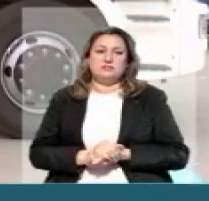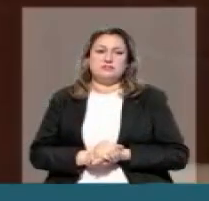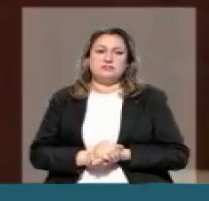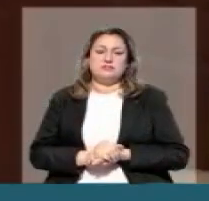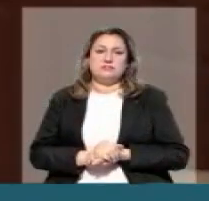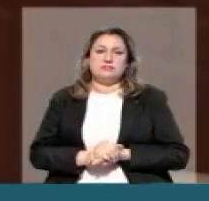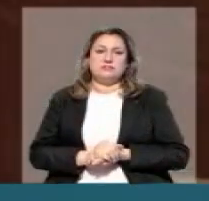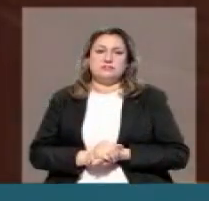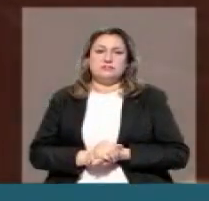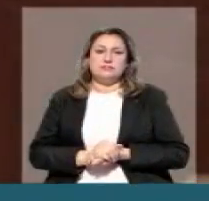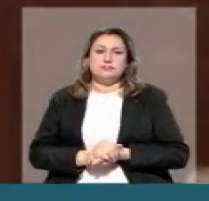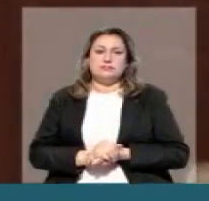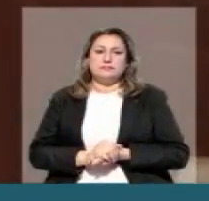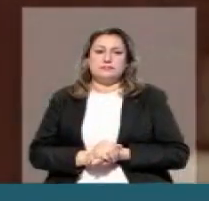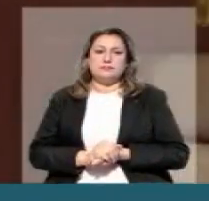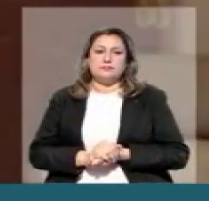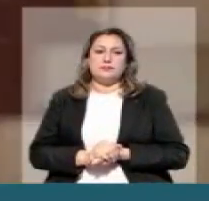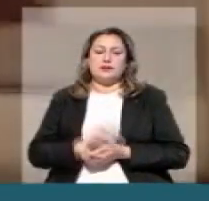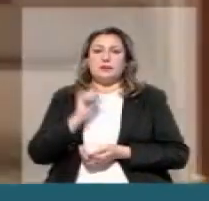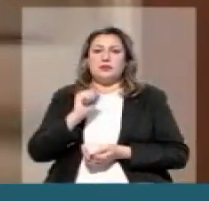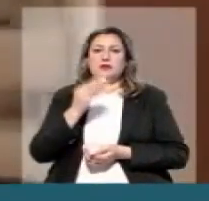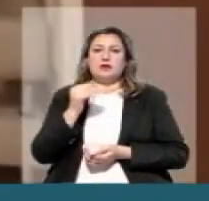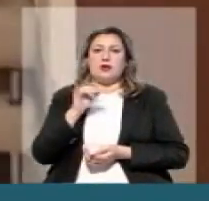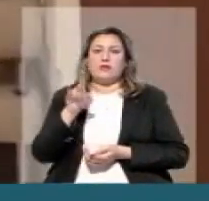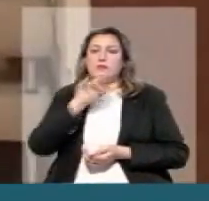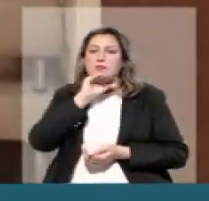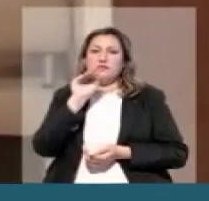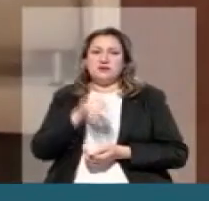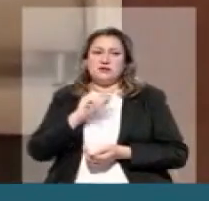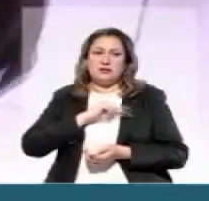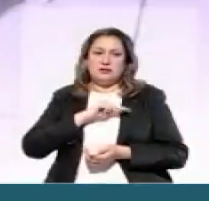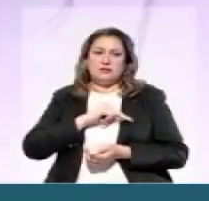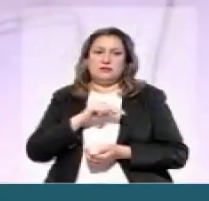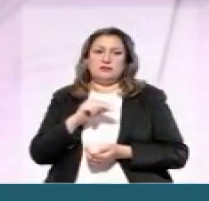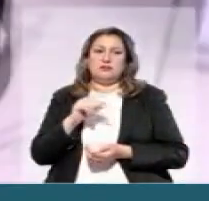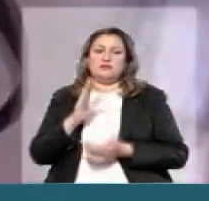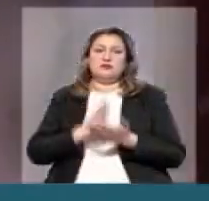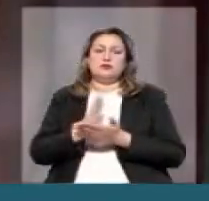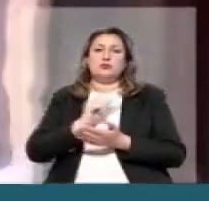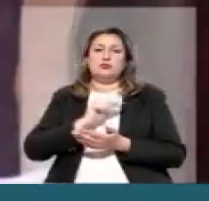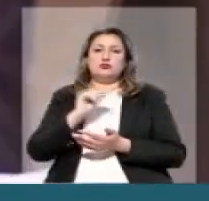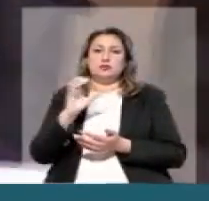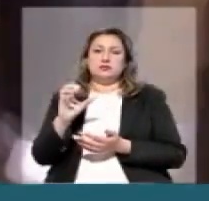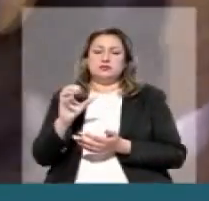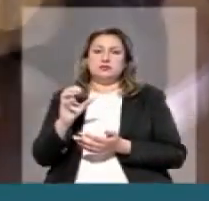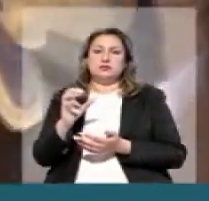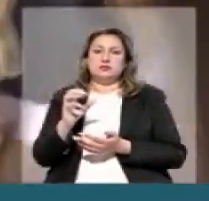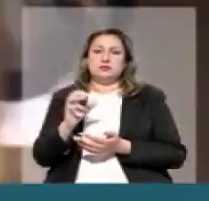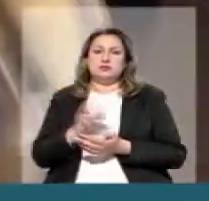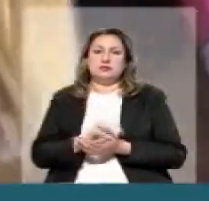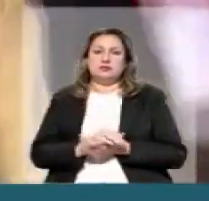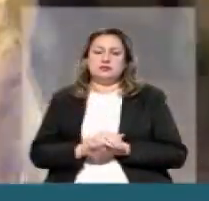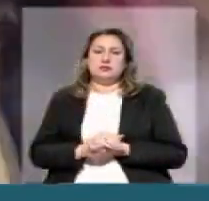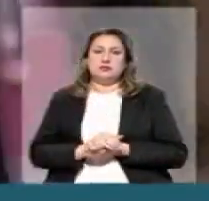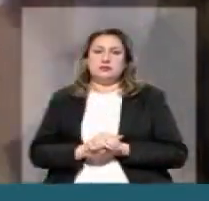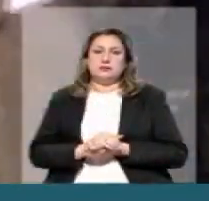болатын. Дәмір Шегенов өз ісінің маманы. Төтенше жағдайлар қызметінде жұмыс істеп келе жатқанда 5 жылдан асады. Осы уақыт аралығында